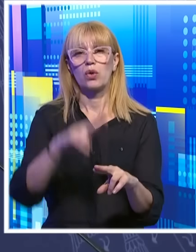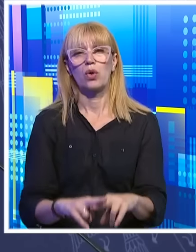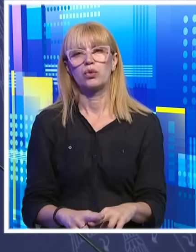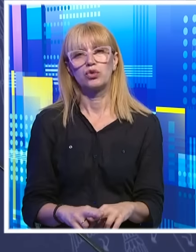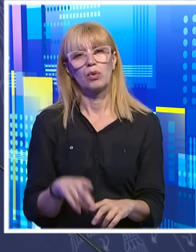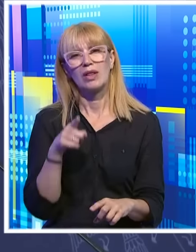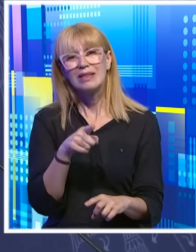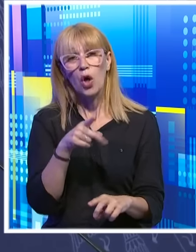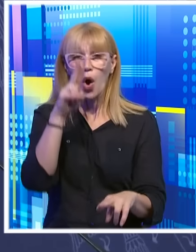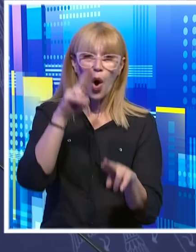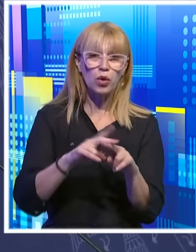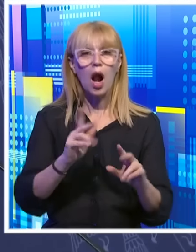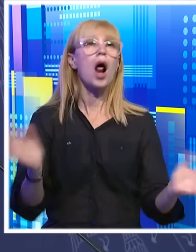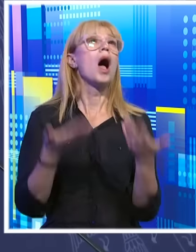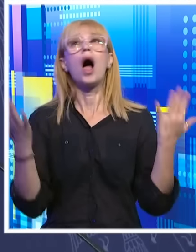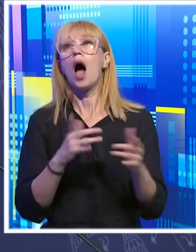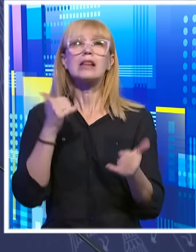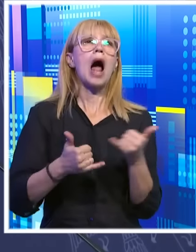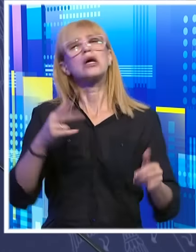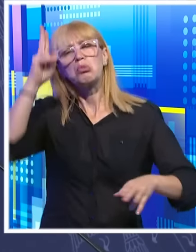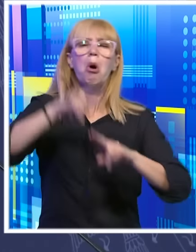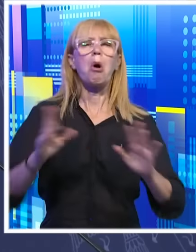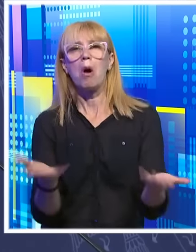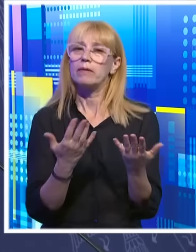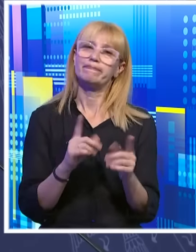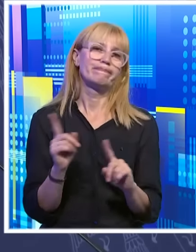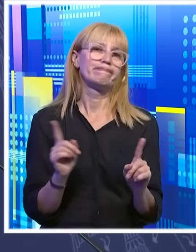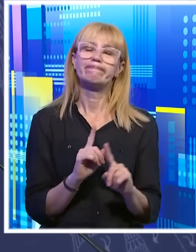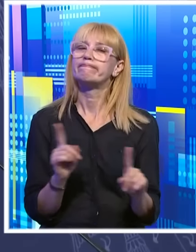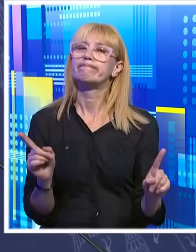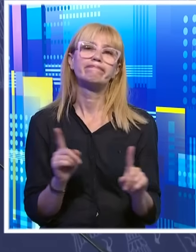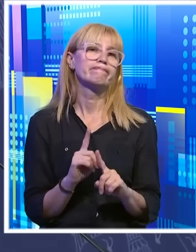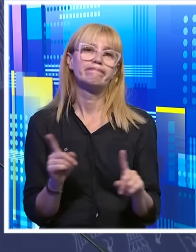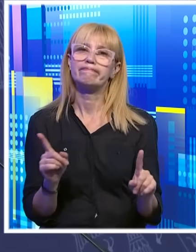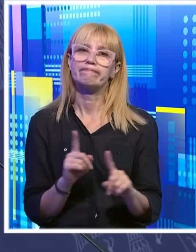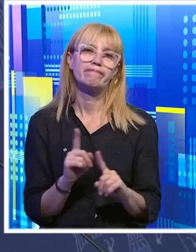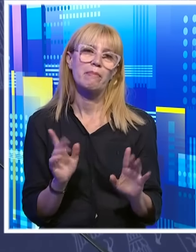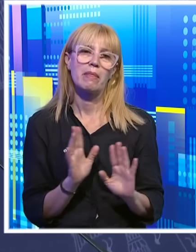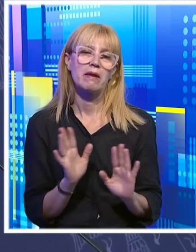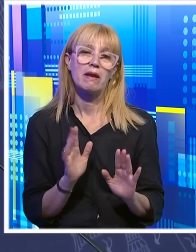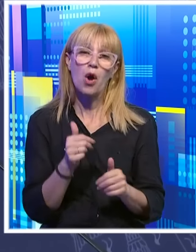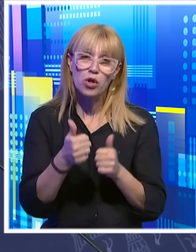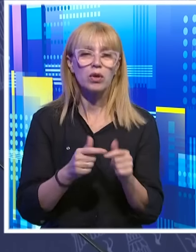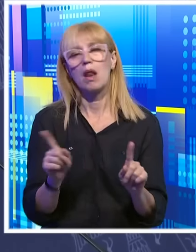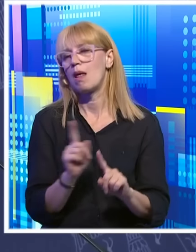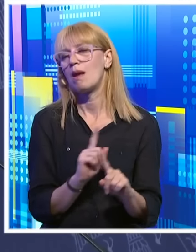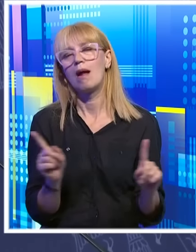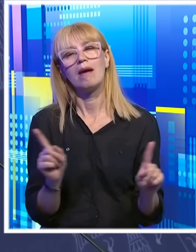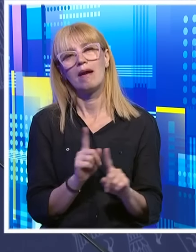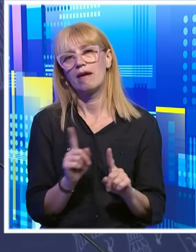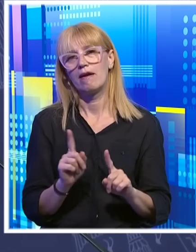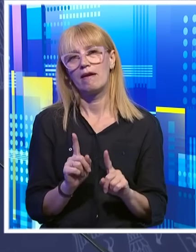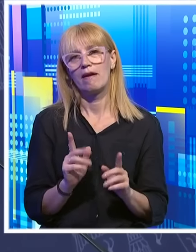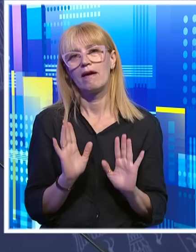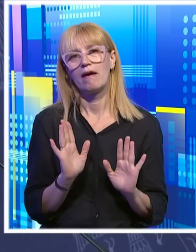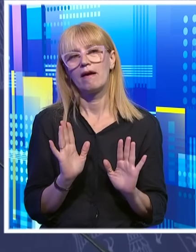brza, to nije odluka koja se donosi danas ili koja će biti završena čak i za godinu dana. Uvek sve možete